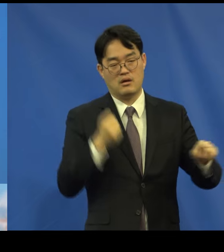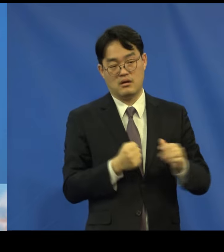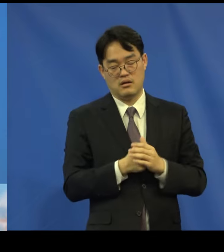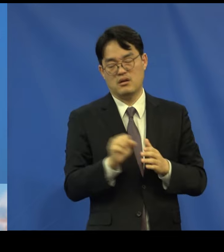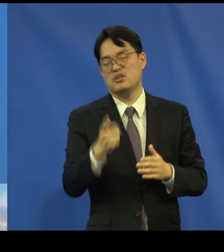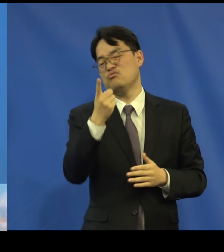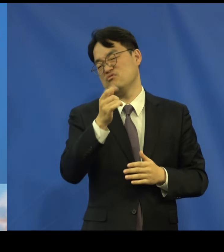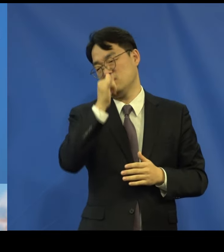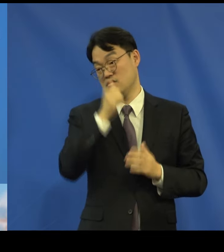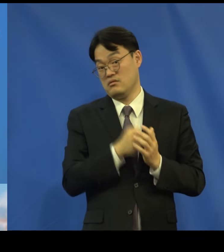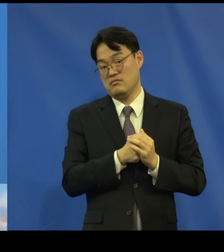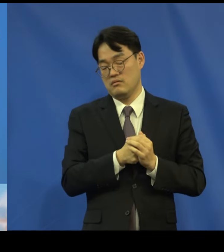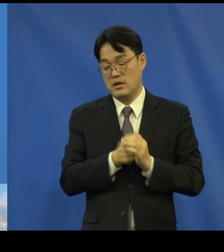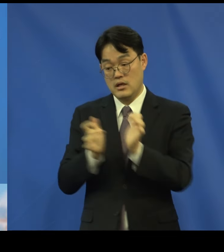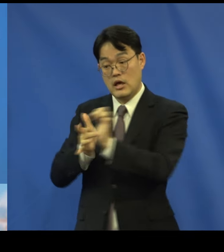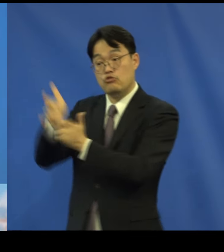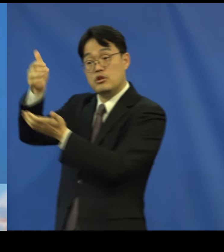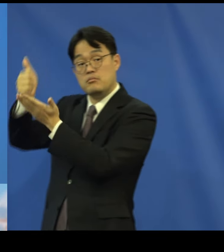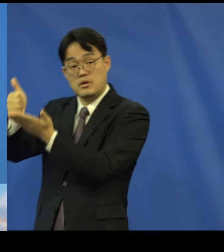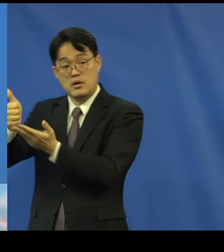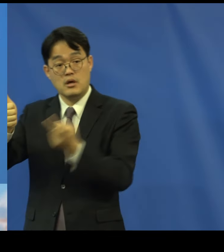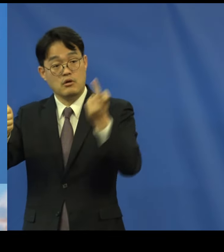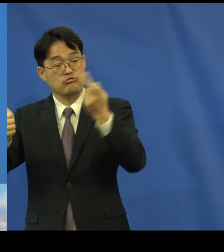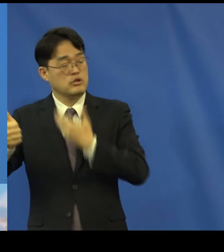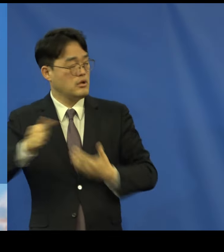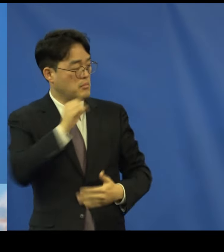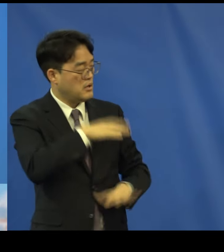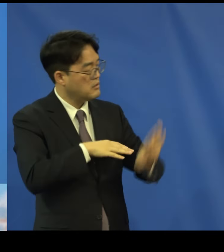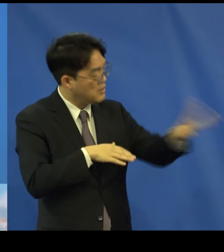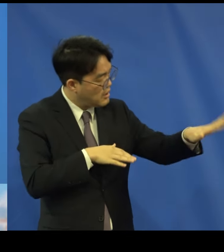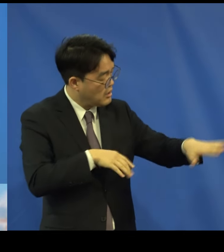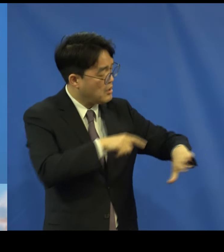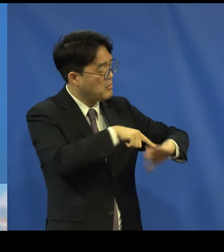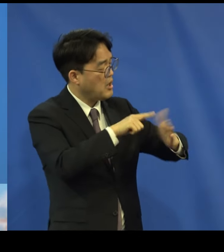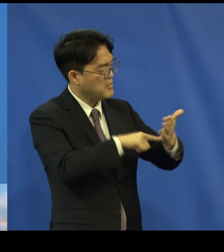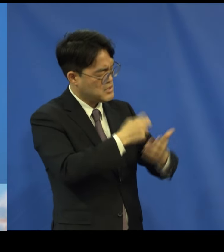말라. 하나님을 믿으니 또 나를 믿어라.